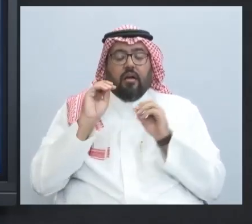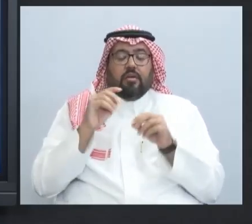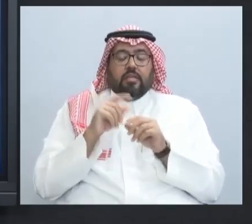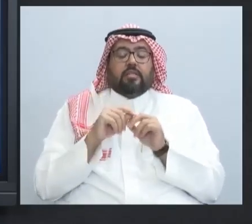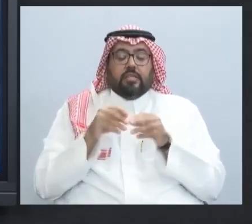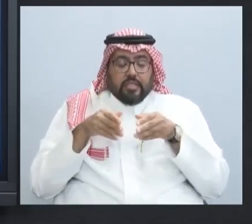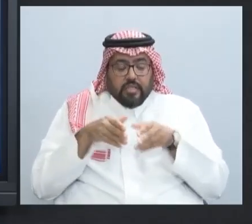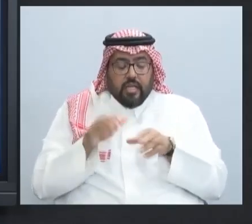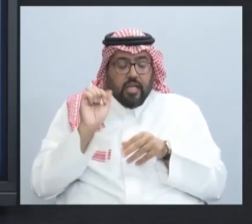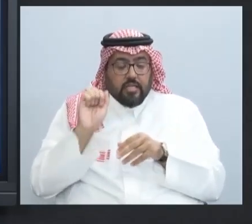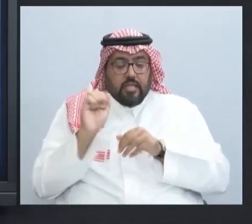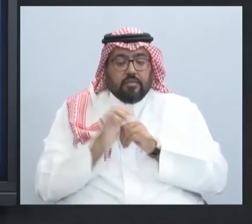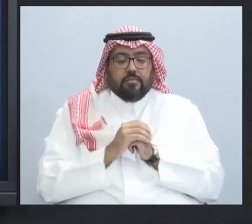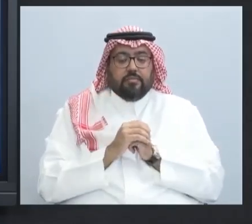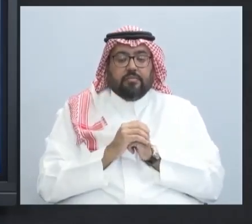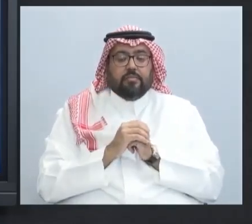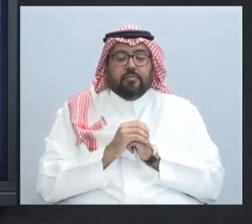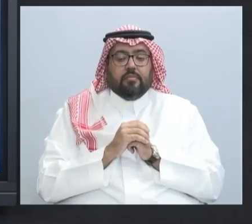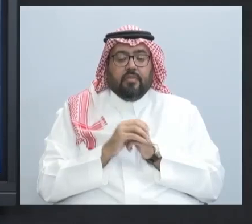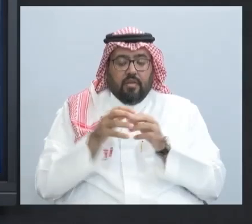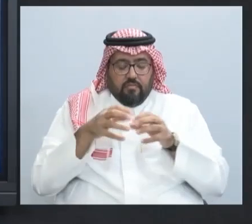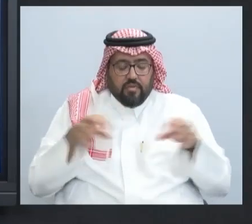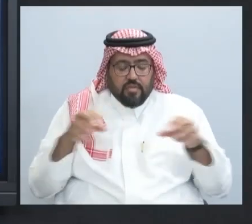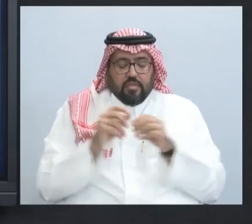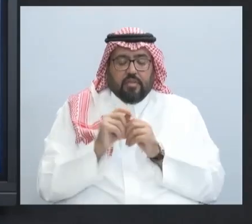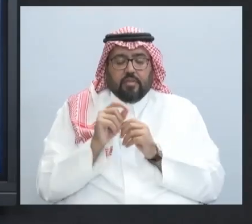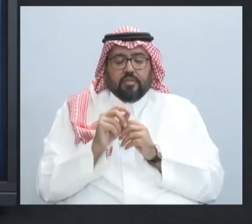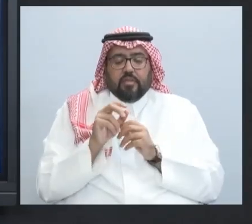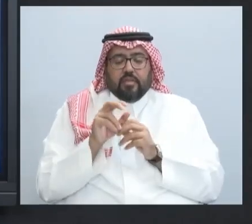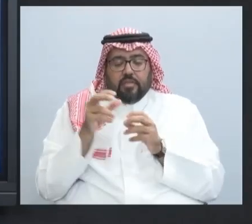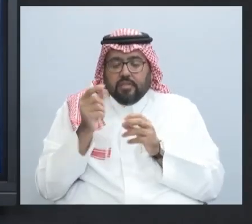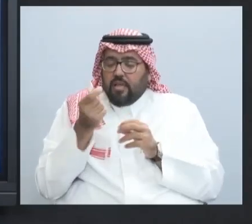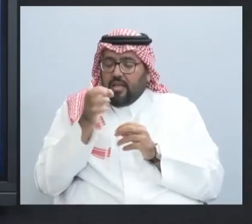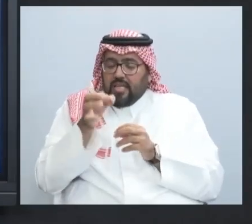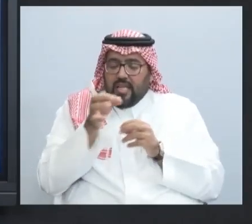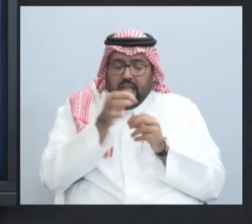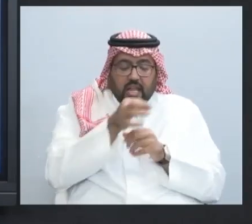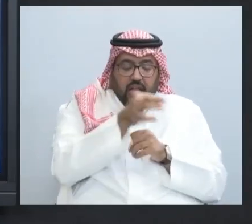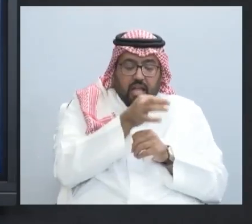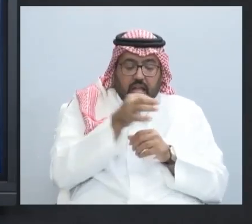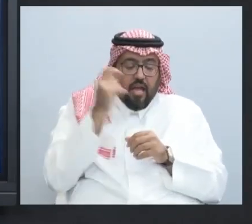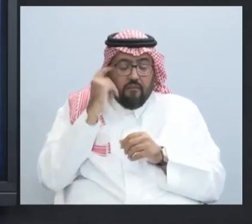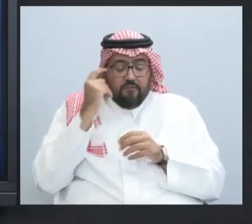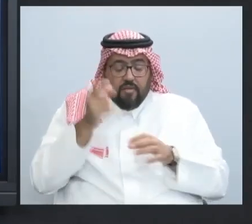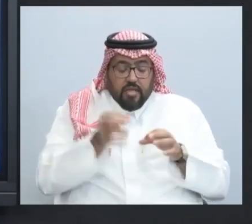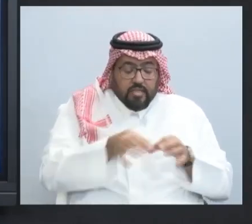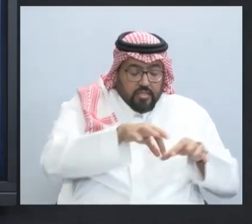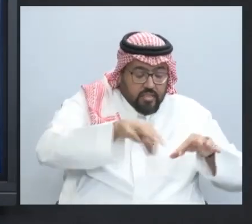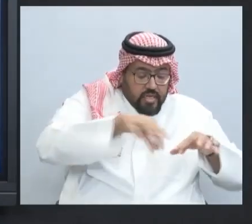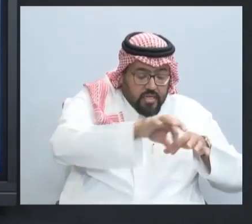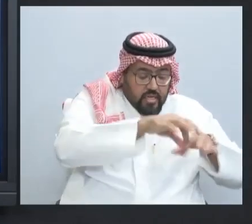بهذه الخصائص ان نقوم بفصل هذه العملات النقديه حتى نستطيع ان نبين